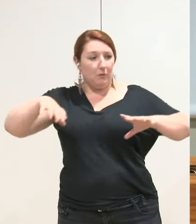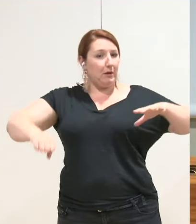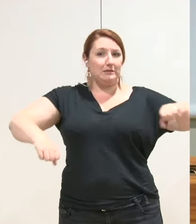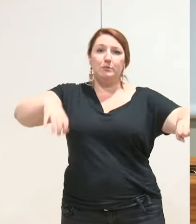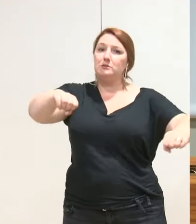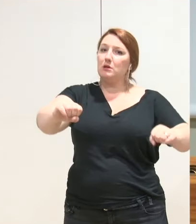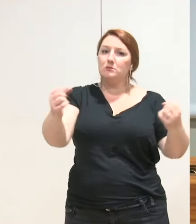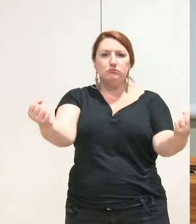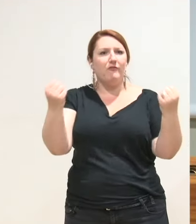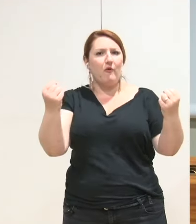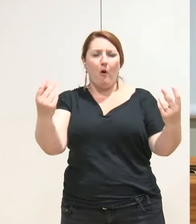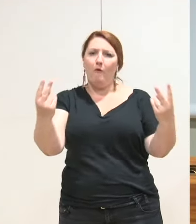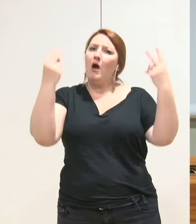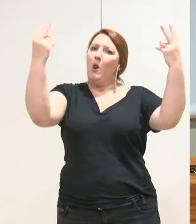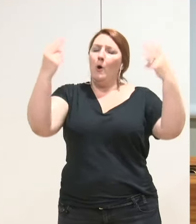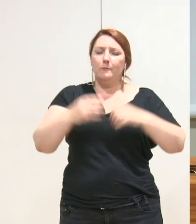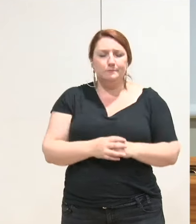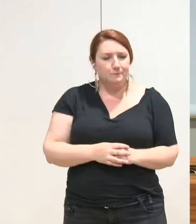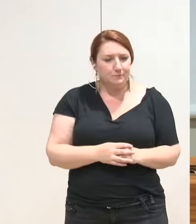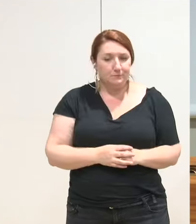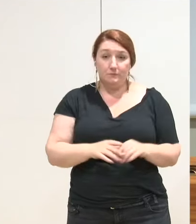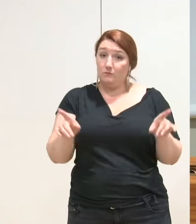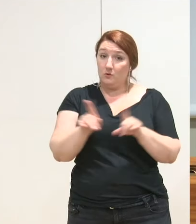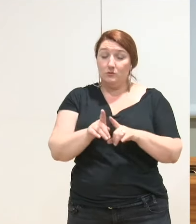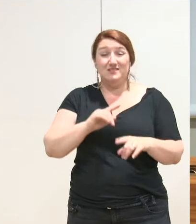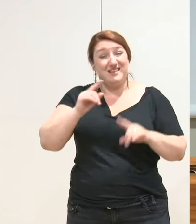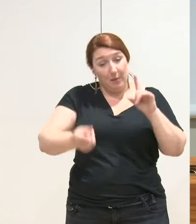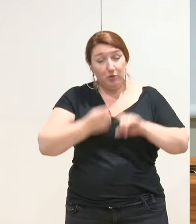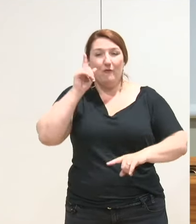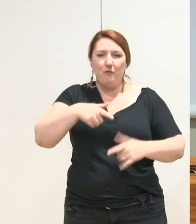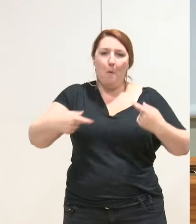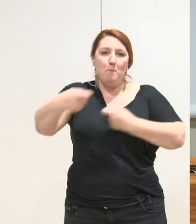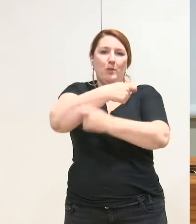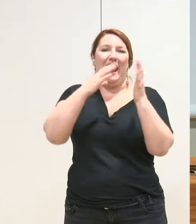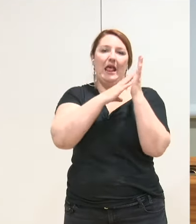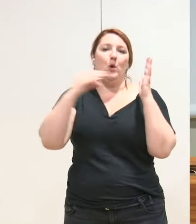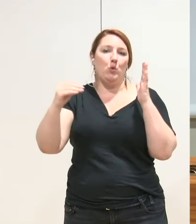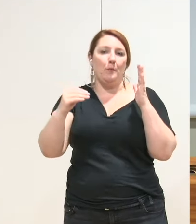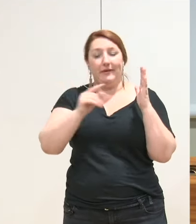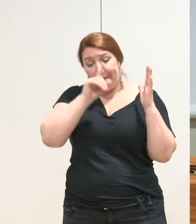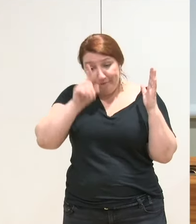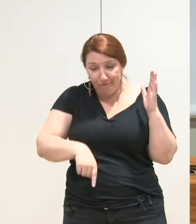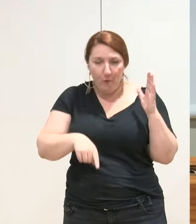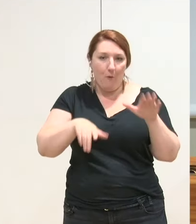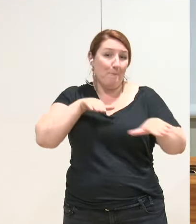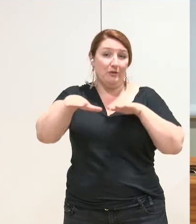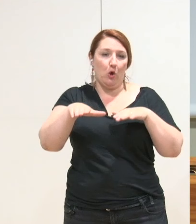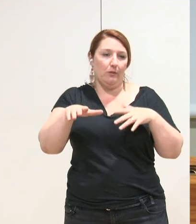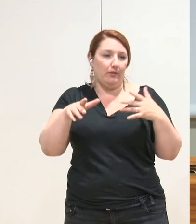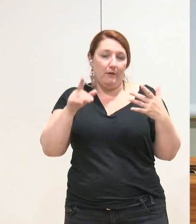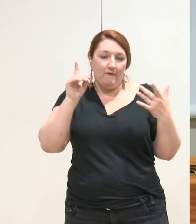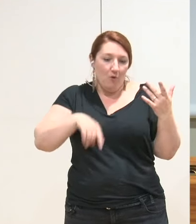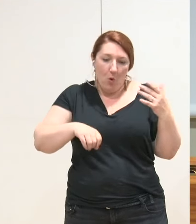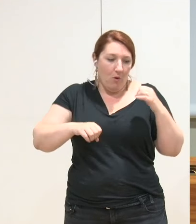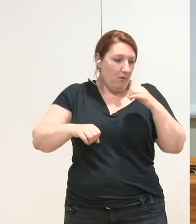extrêmement fort que nous avons un modèle économique à trouver cela va de soi vous rappeliez les difficultés des